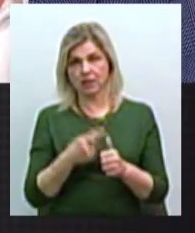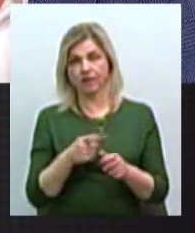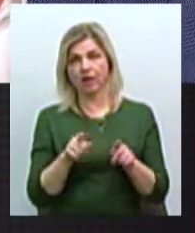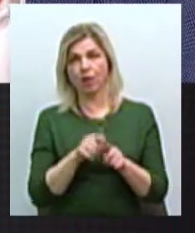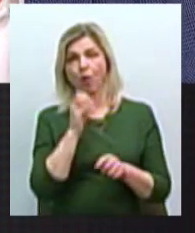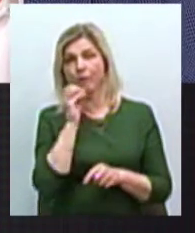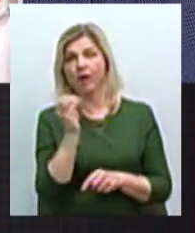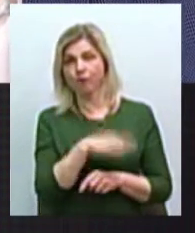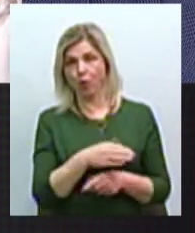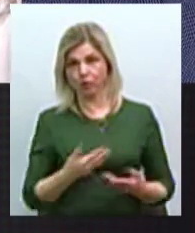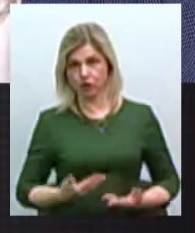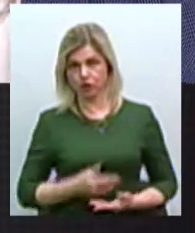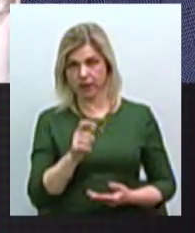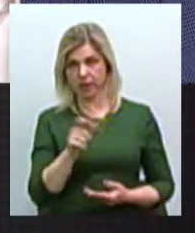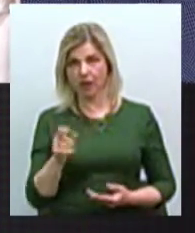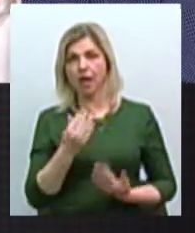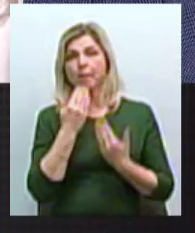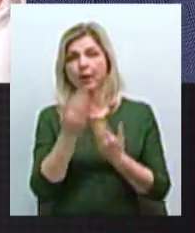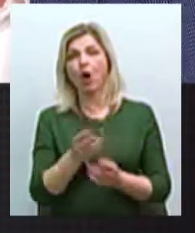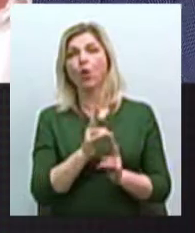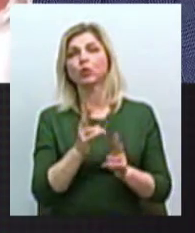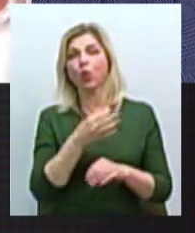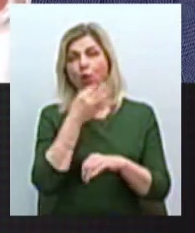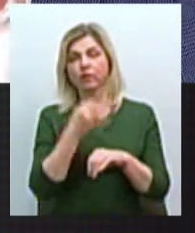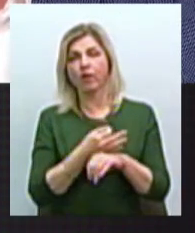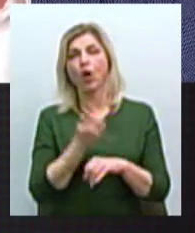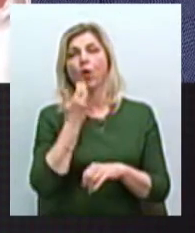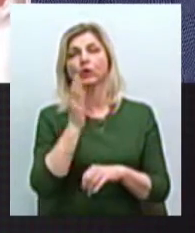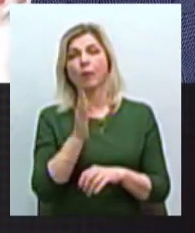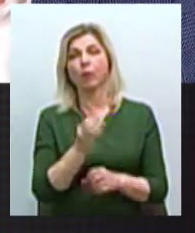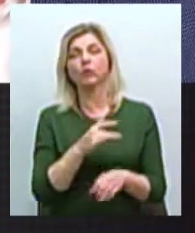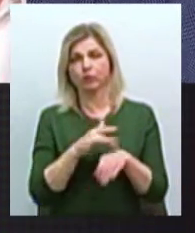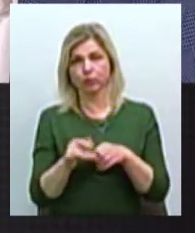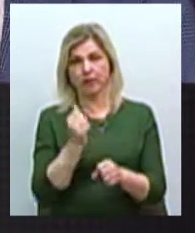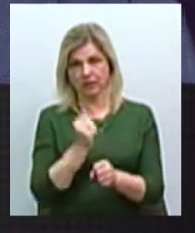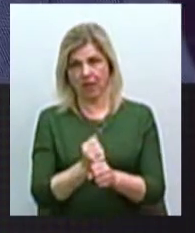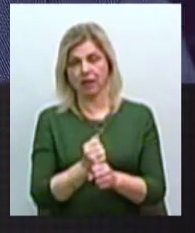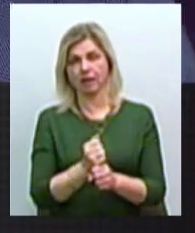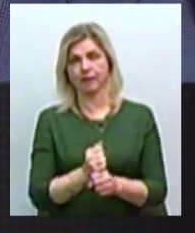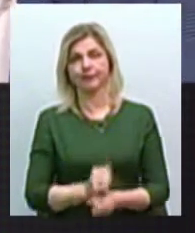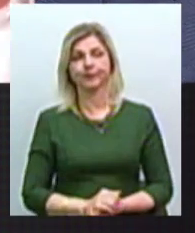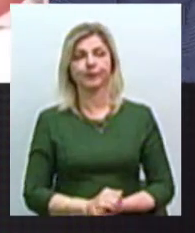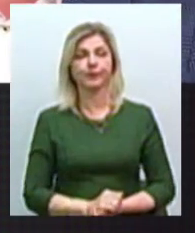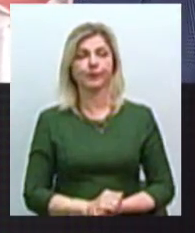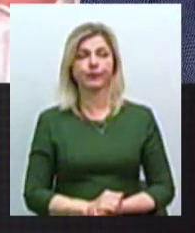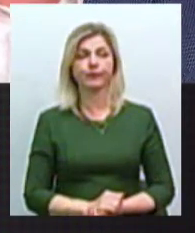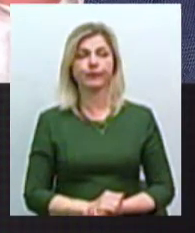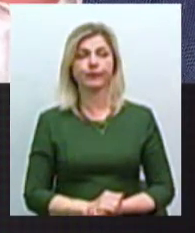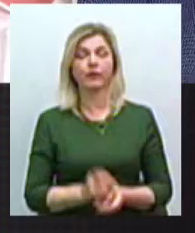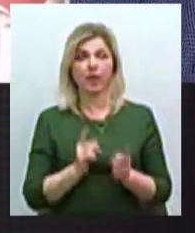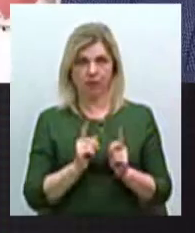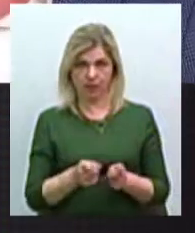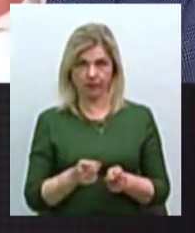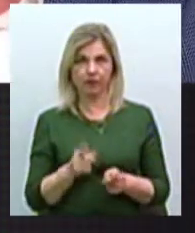и спрашивают, кто за это в ответе и когда будут доделаны соответствующие работы. Спасибо вам за вопрос. Действительно, иногда